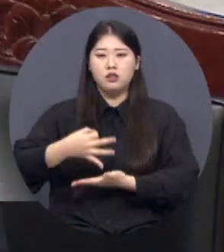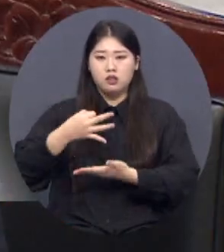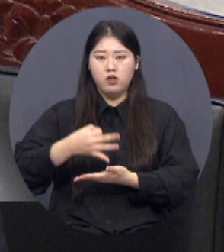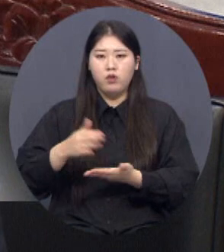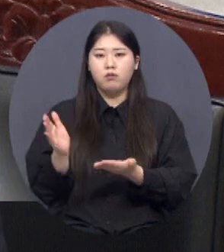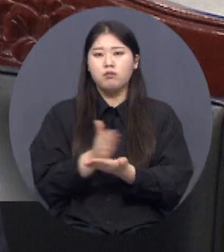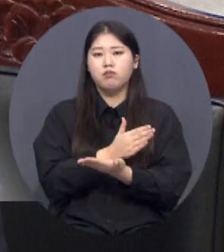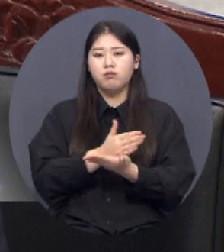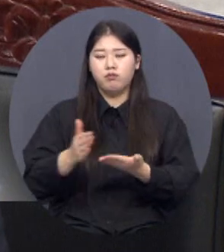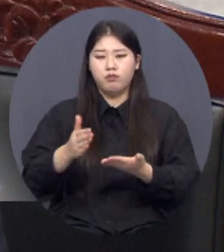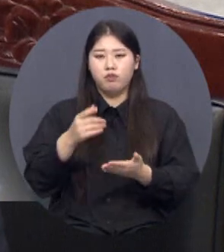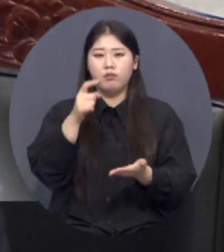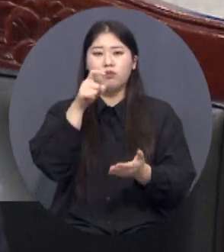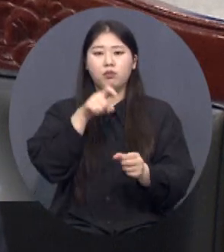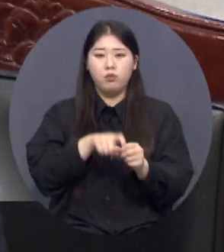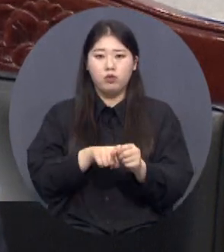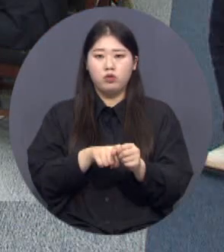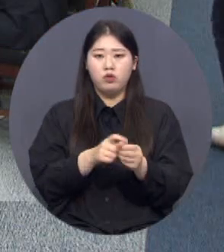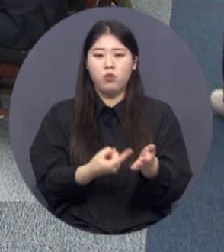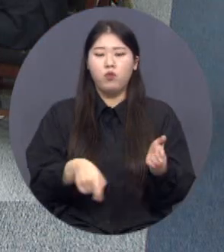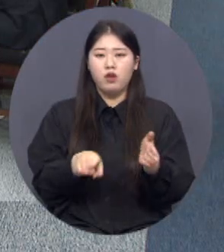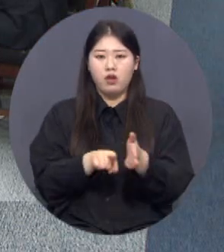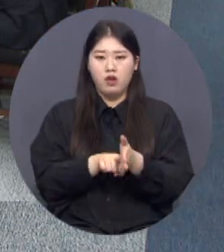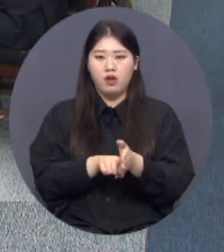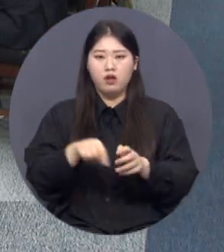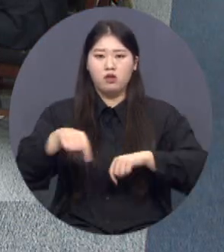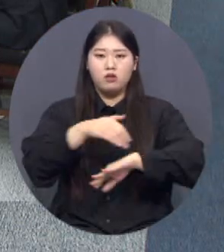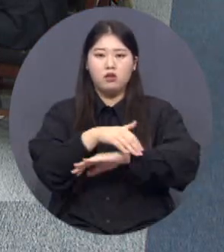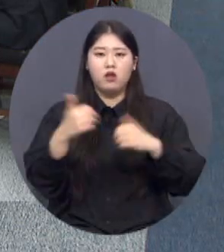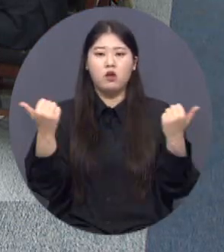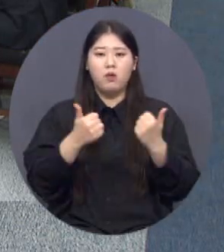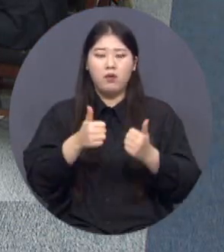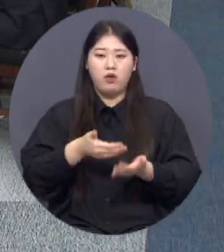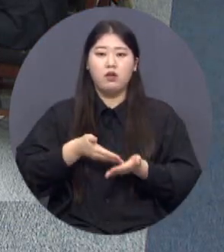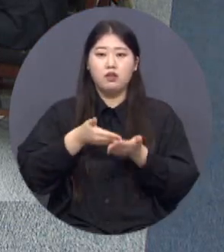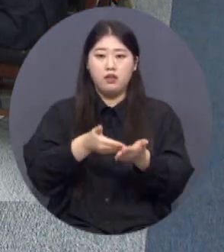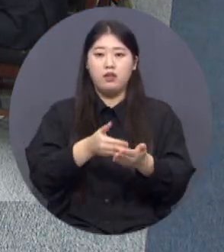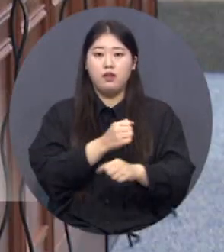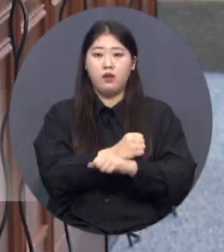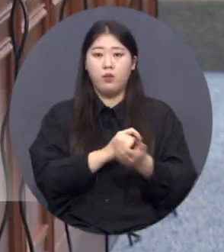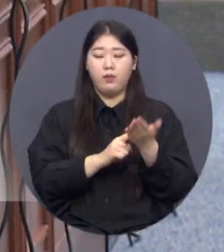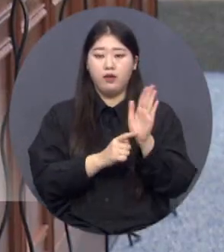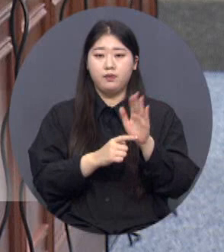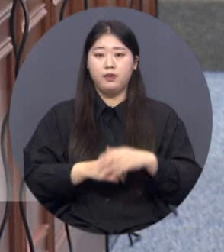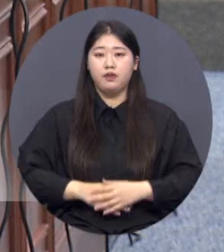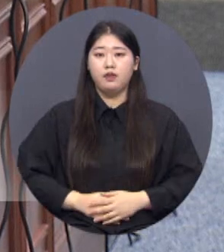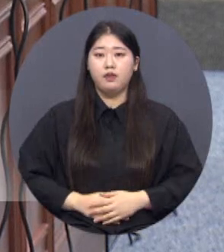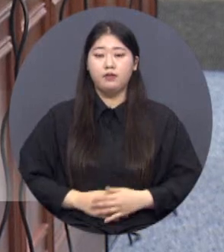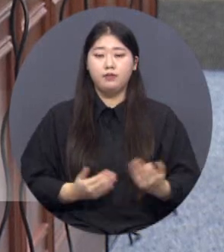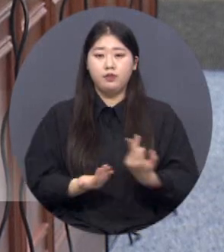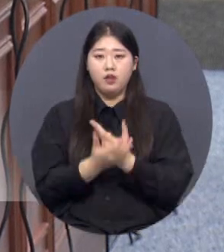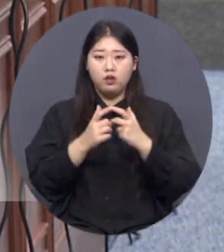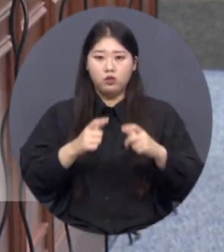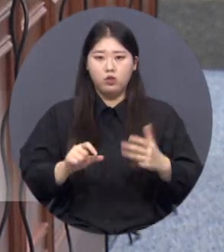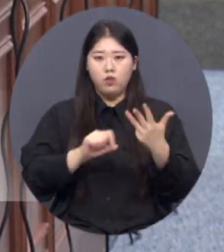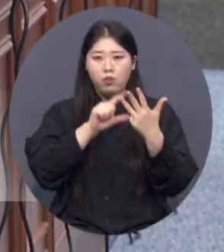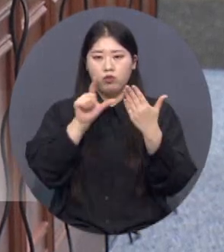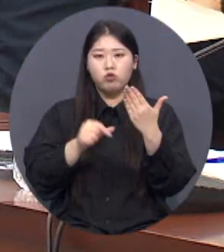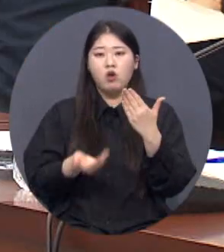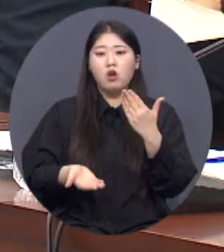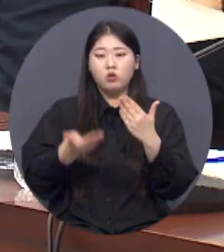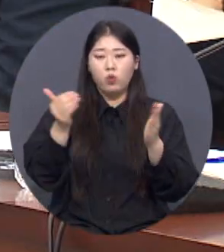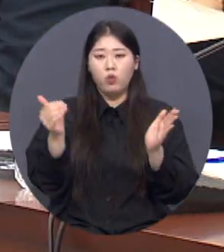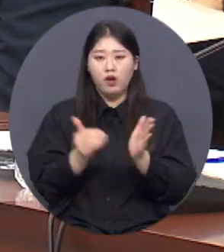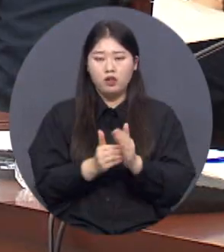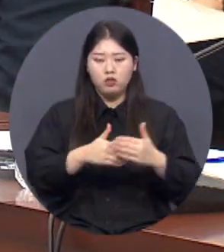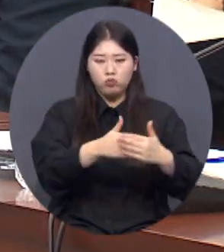배분이 필요하다는 의견을 전달하기 위해 정책 협의회를 제안했다고 밝혔습니다 제주도는 다음 달 초까지